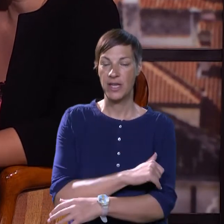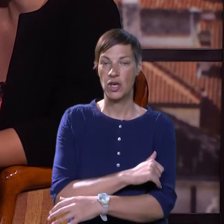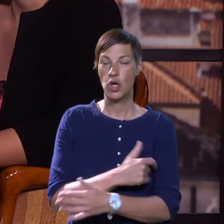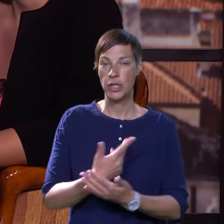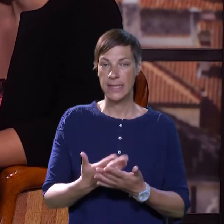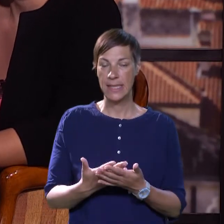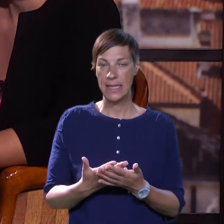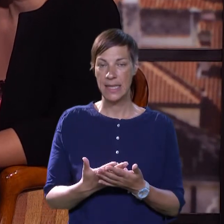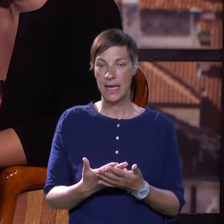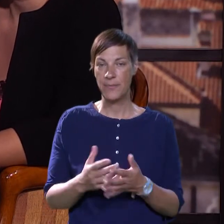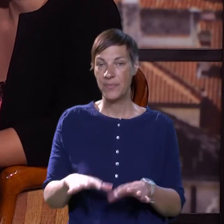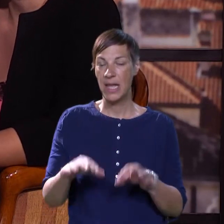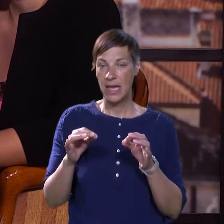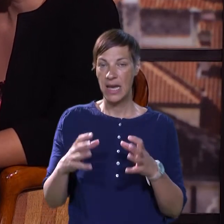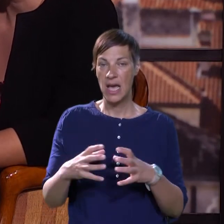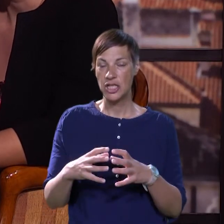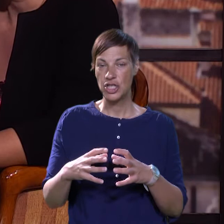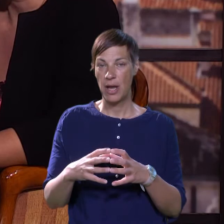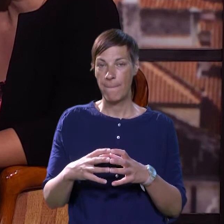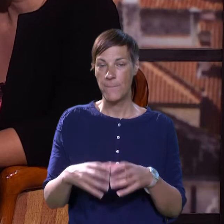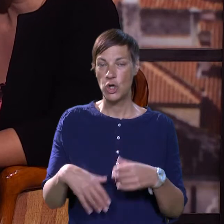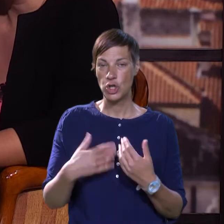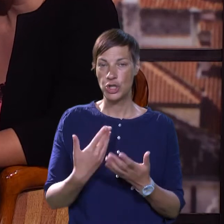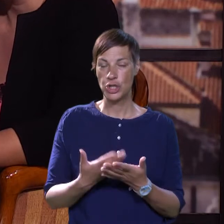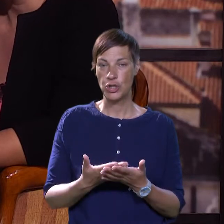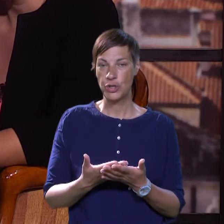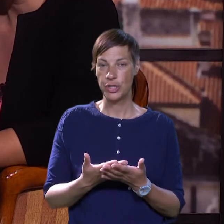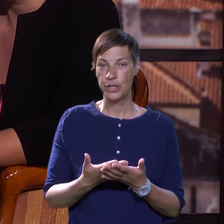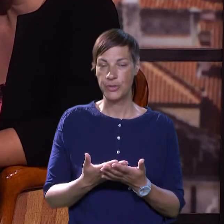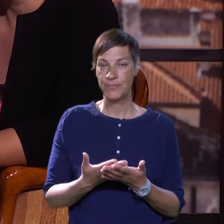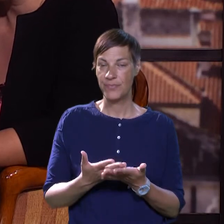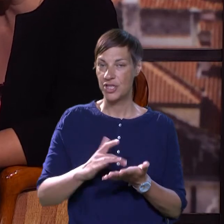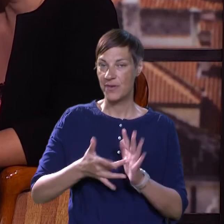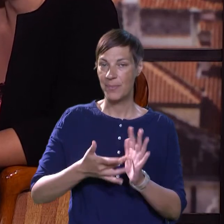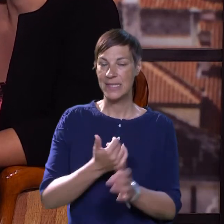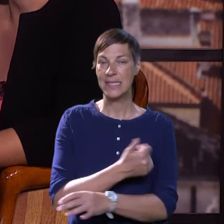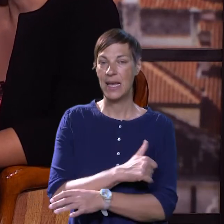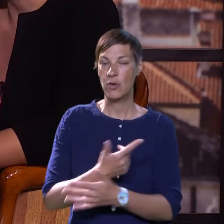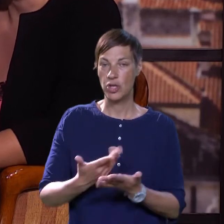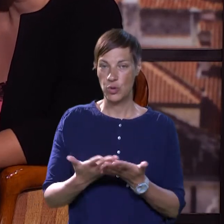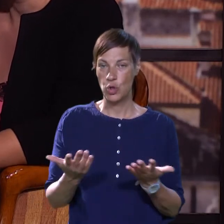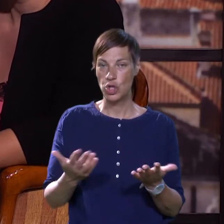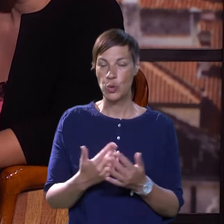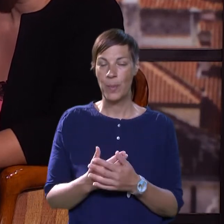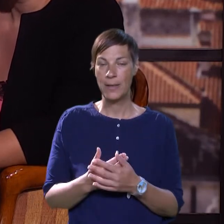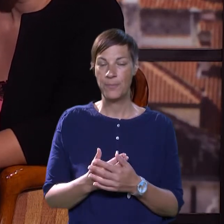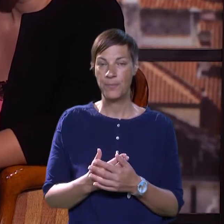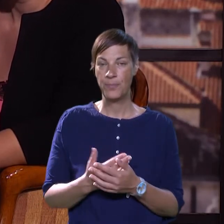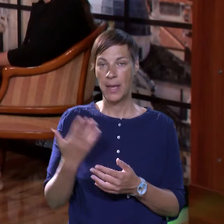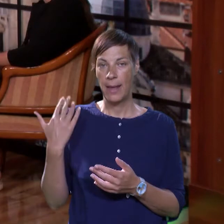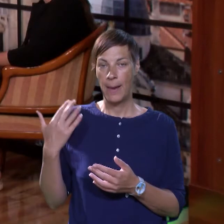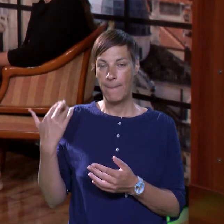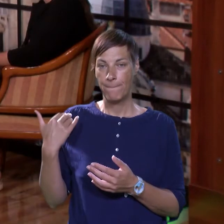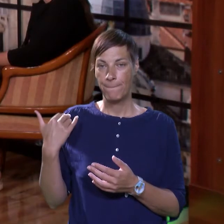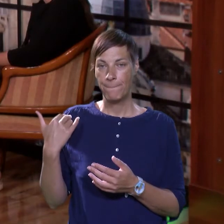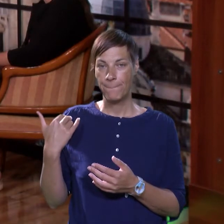godina, naći neki prostor koji će biti vama cijelu godinu dostupan? Pa bilo